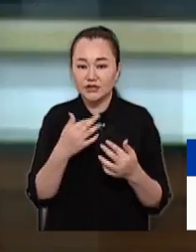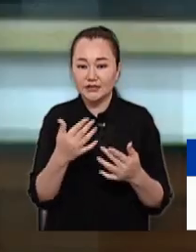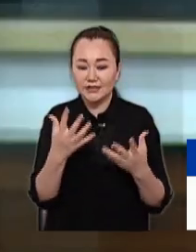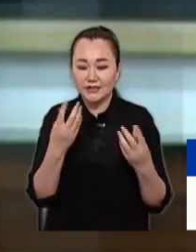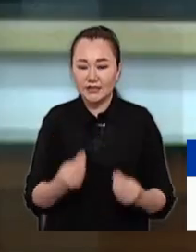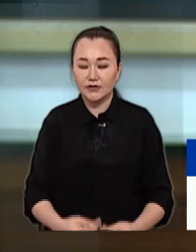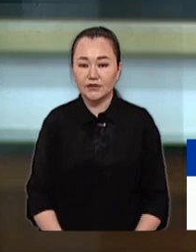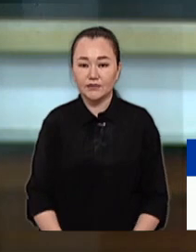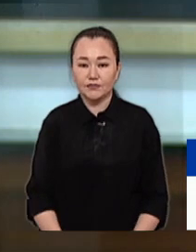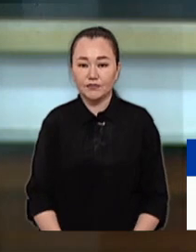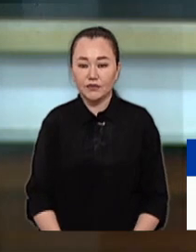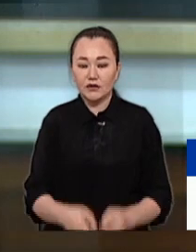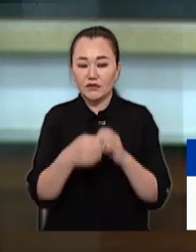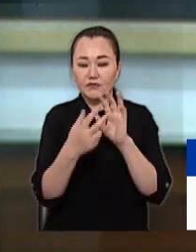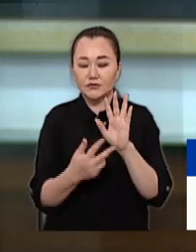дней.